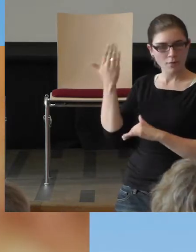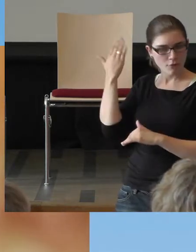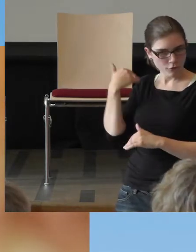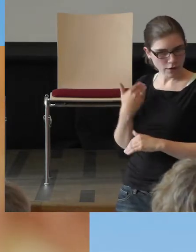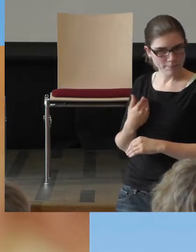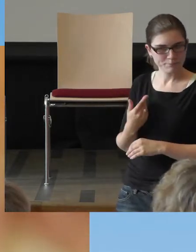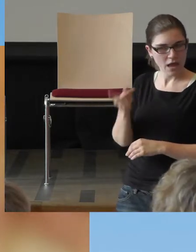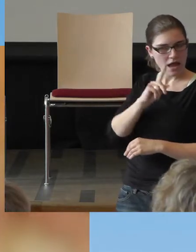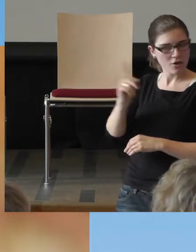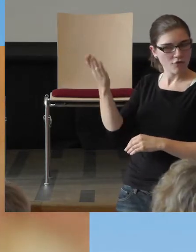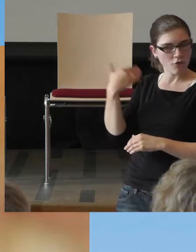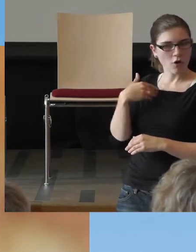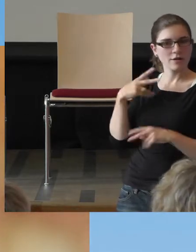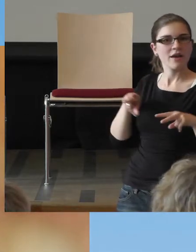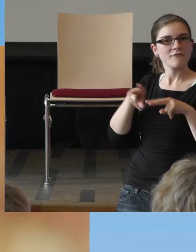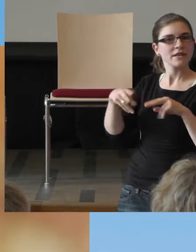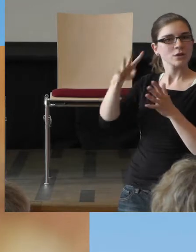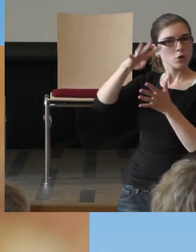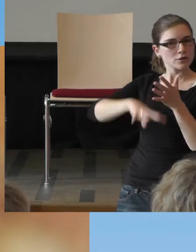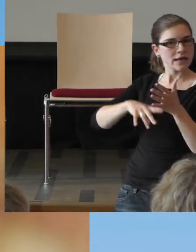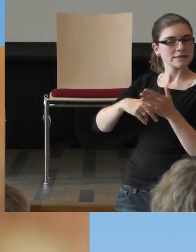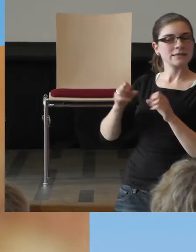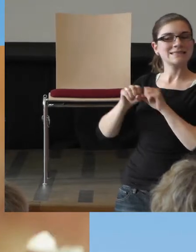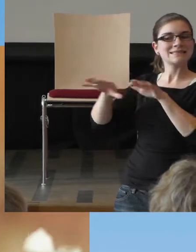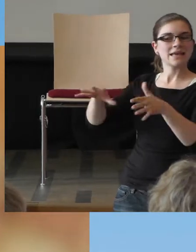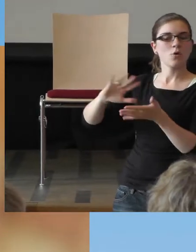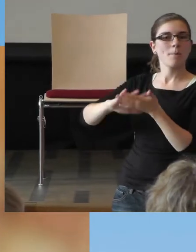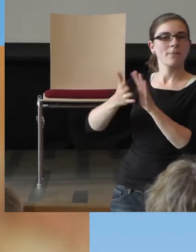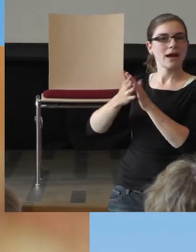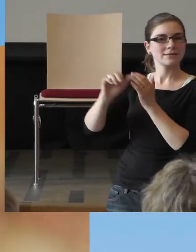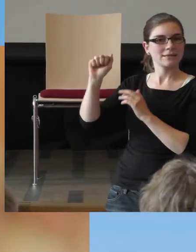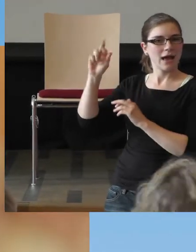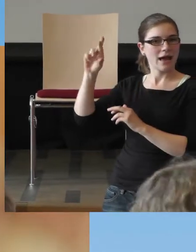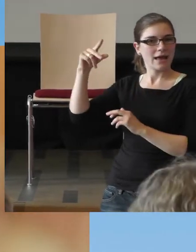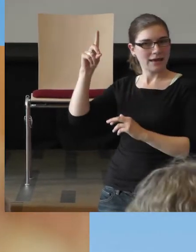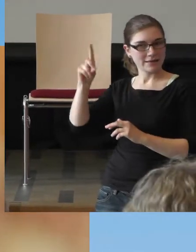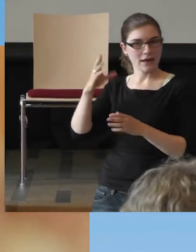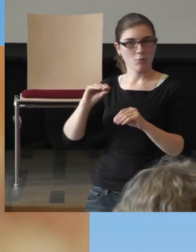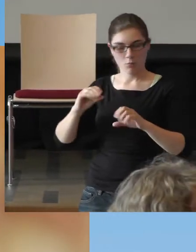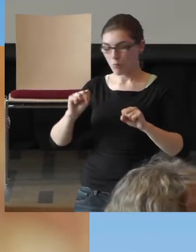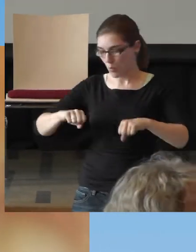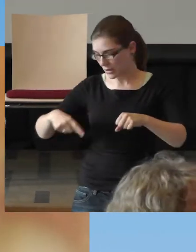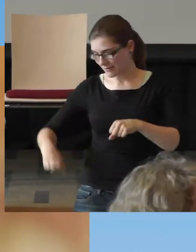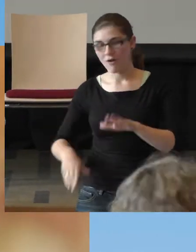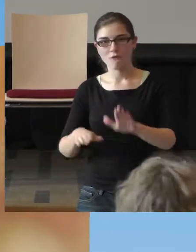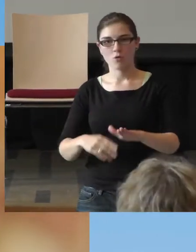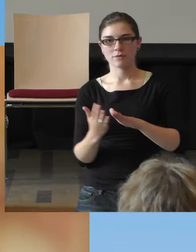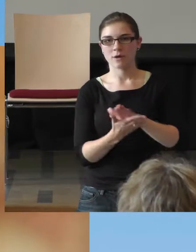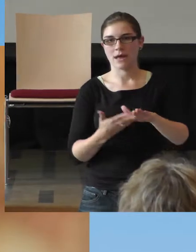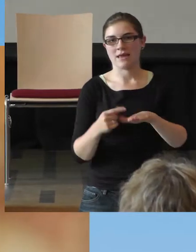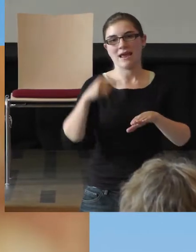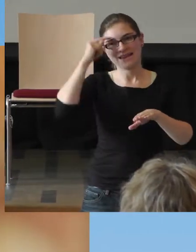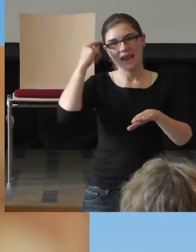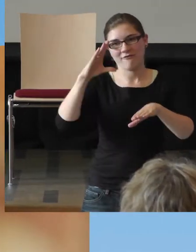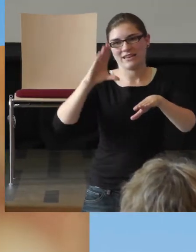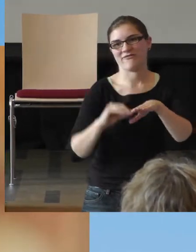Videotext in der Sendung Praxis ein Hinweis darauf, dass durch Nervenquetschung im Fußbereich Polyneuropathie